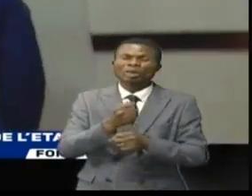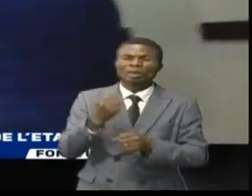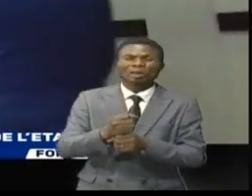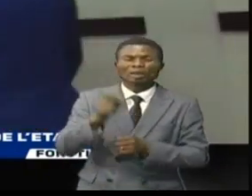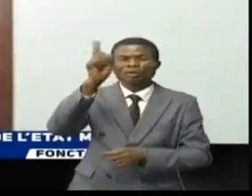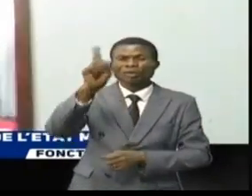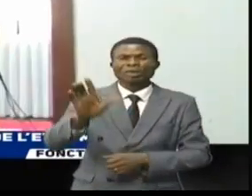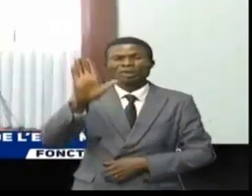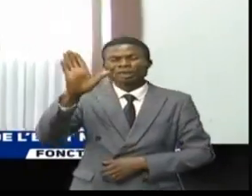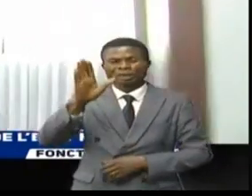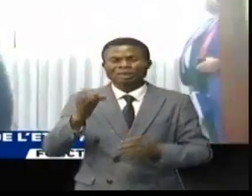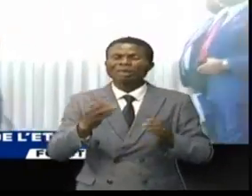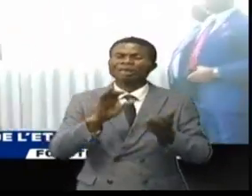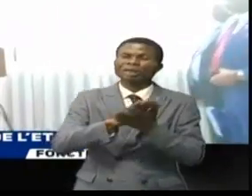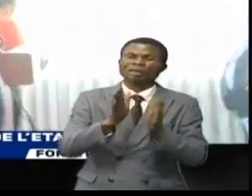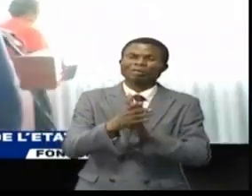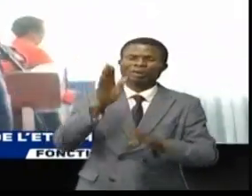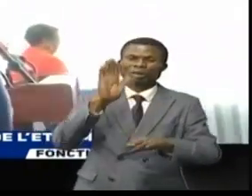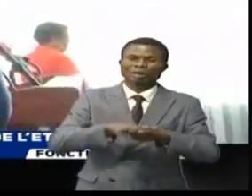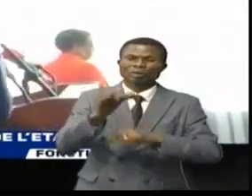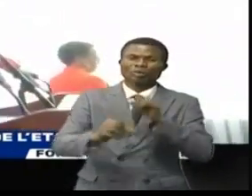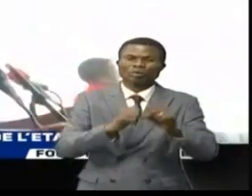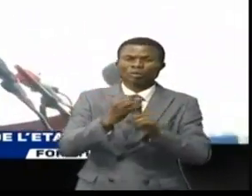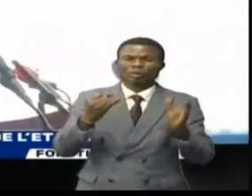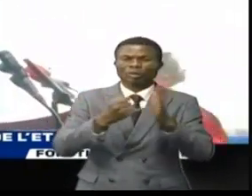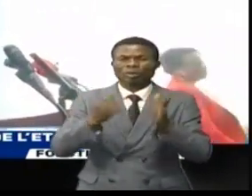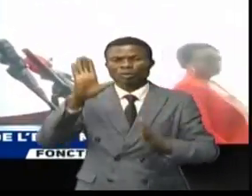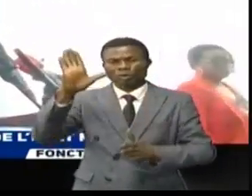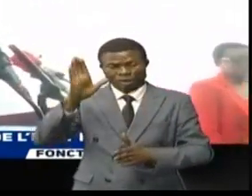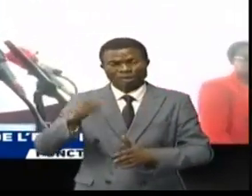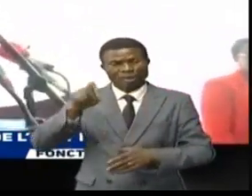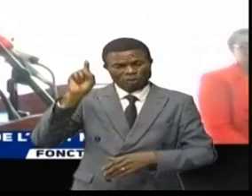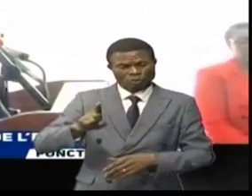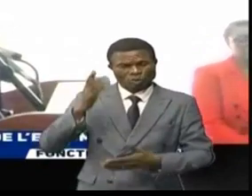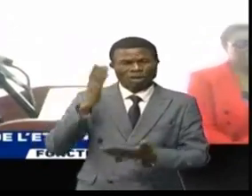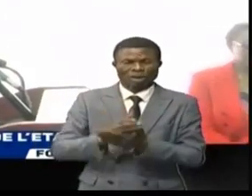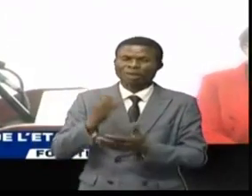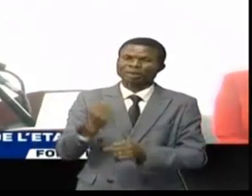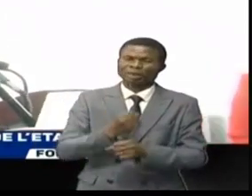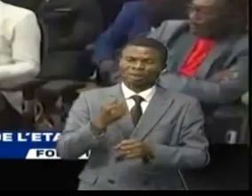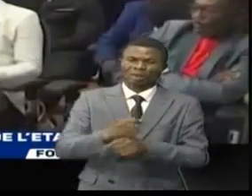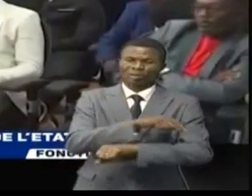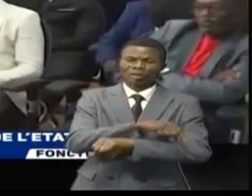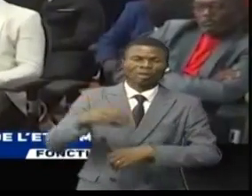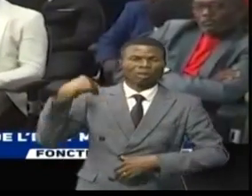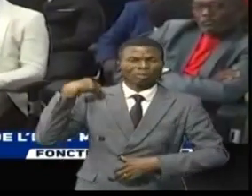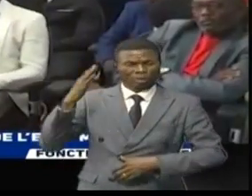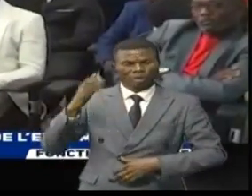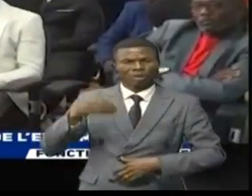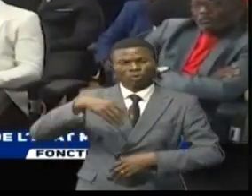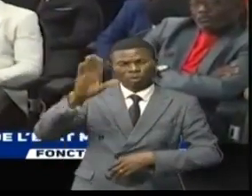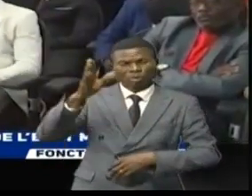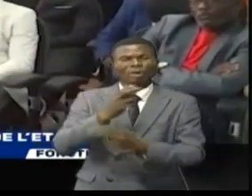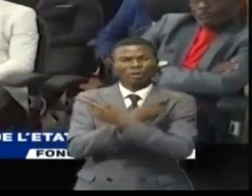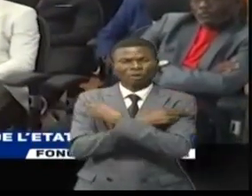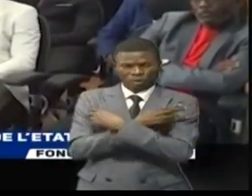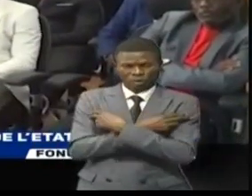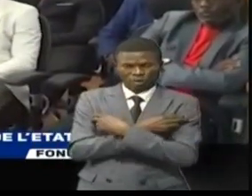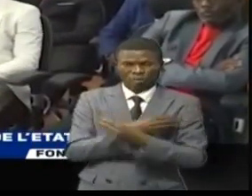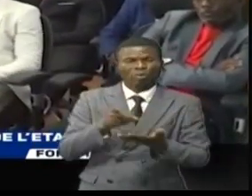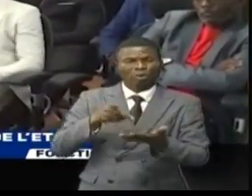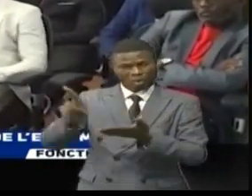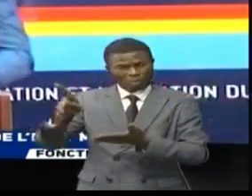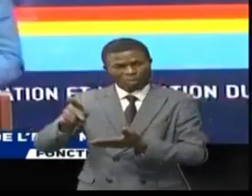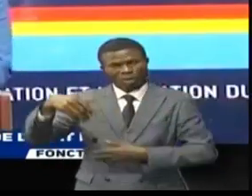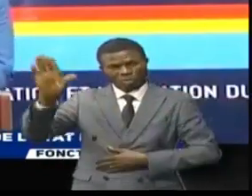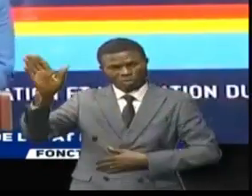fonction publique, Jean-Pierre Liaou, a martelé sur la volonté politique et la détermination du premier ministre de matérialiser les directives du